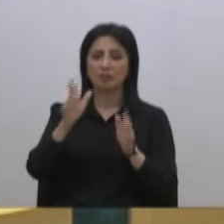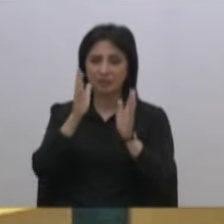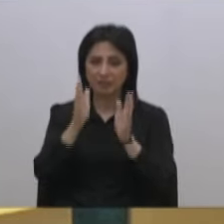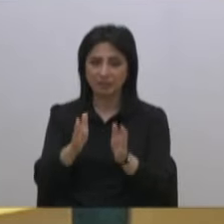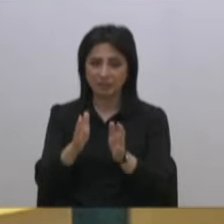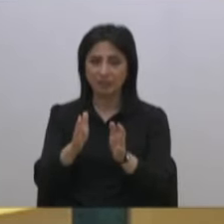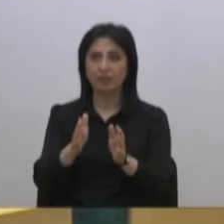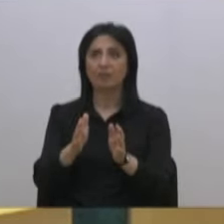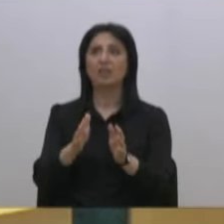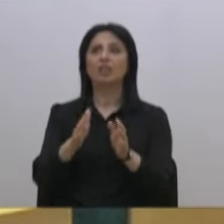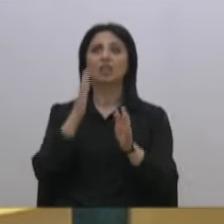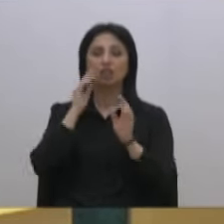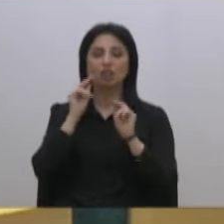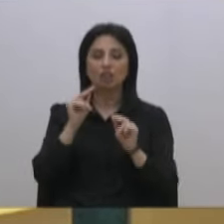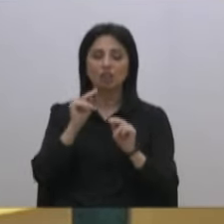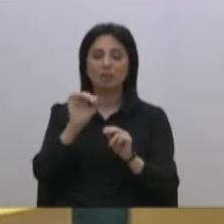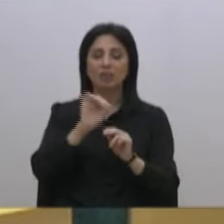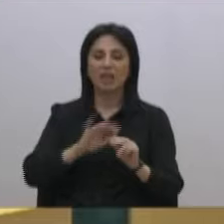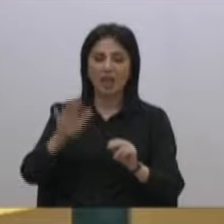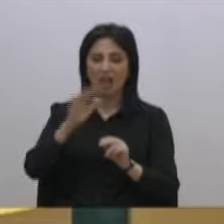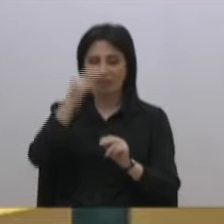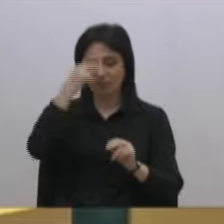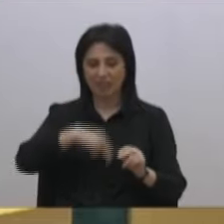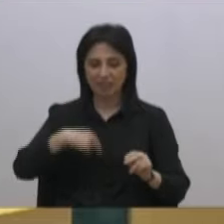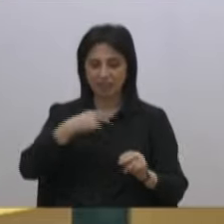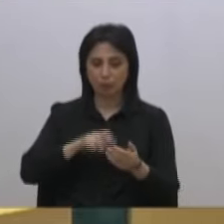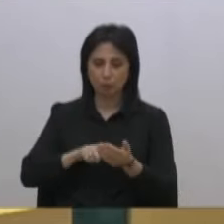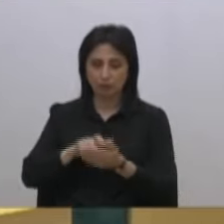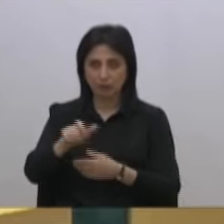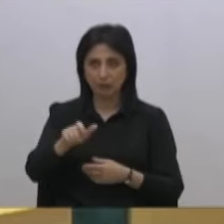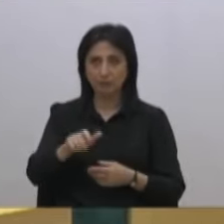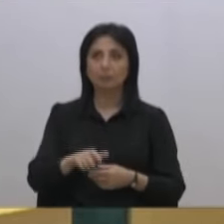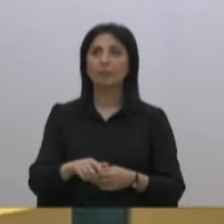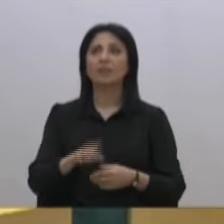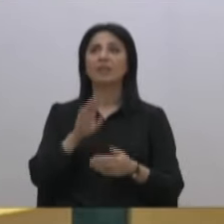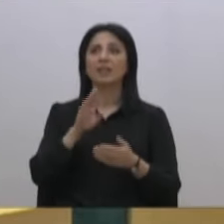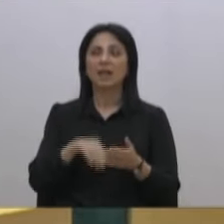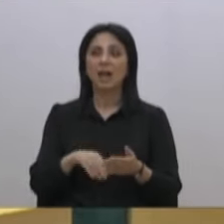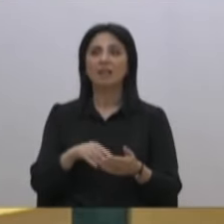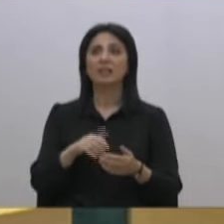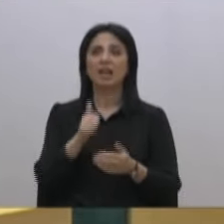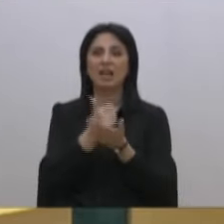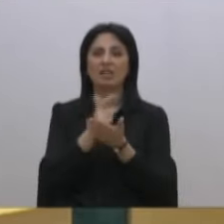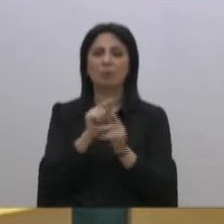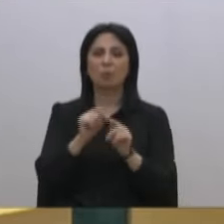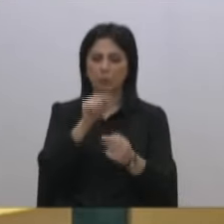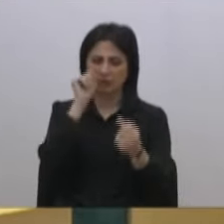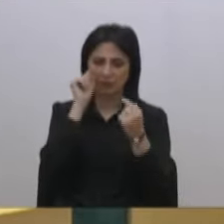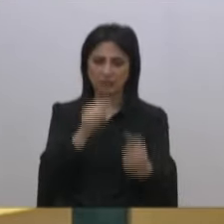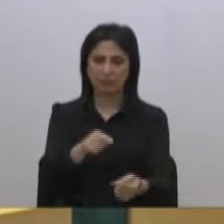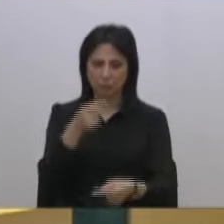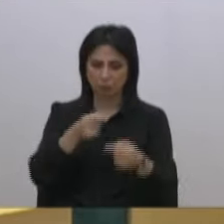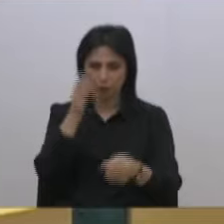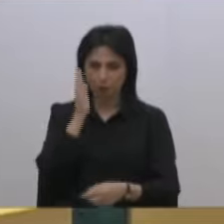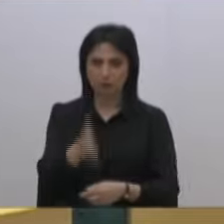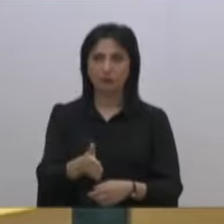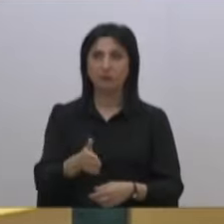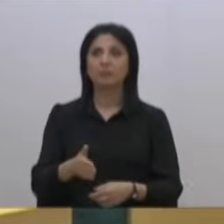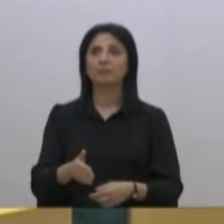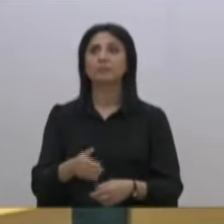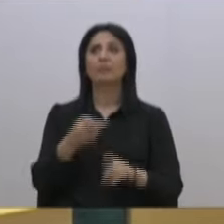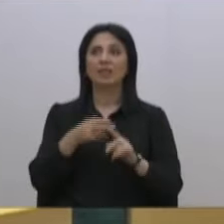განვითარებისა, გარდა ჭეშმარიტად ევროპული ქრისტიანული გზისა, გარდა LGBT პროპაგანდის წინააღმდეგ ბრძოლისა,